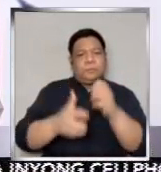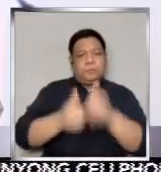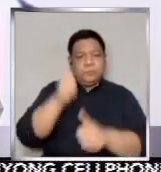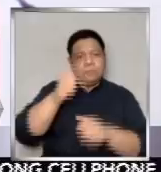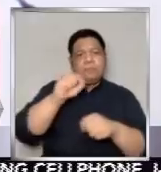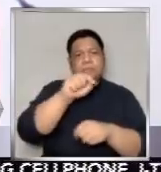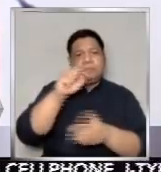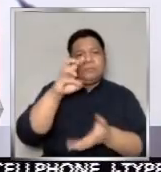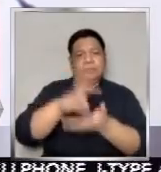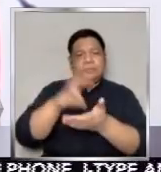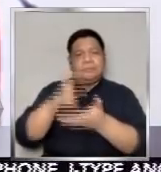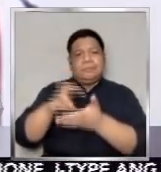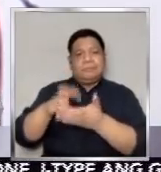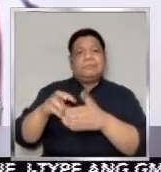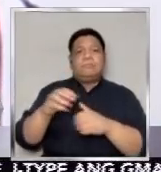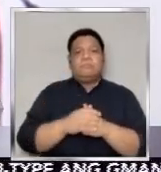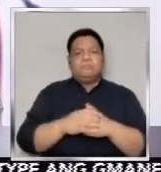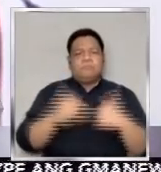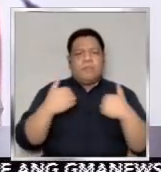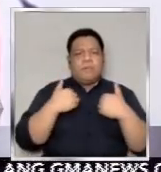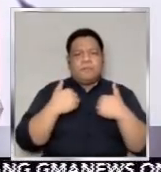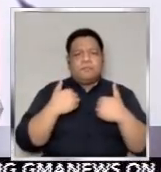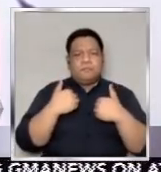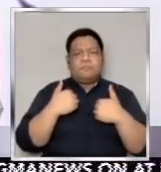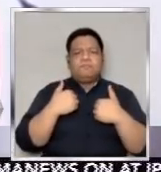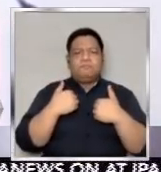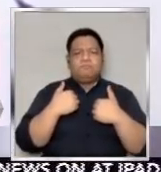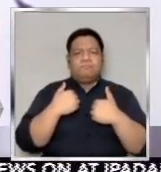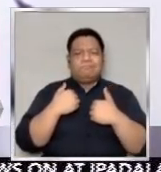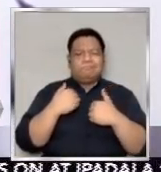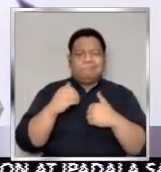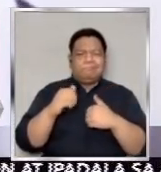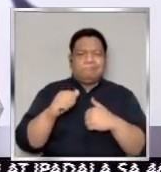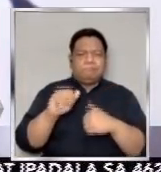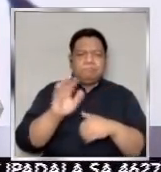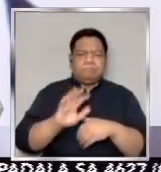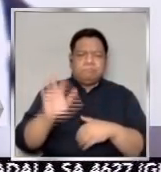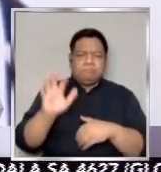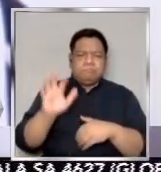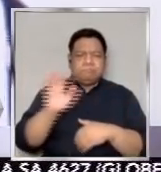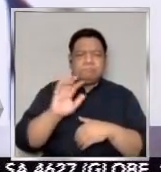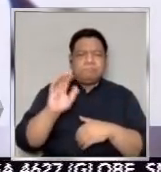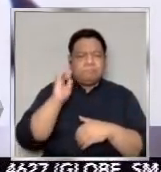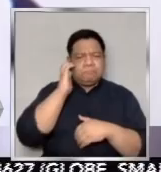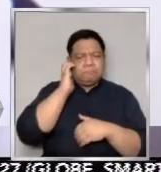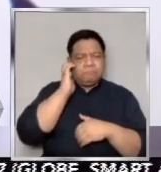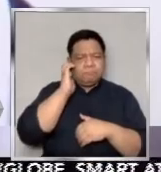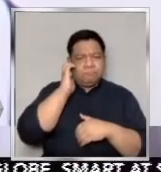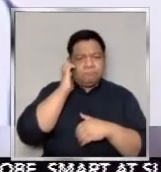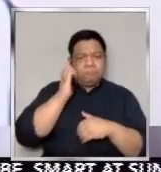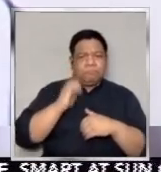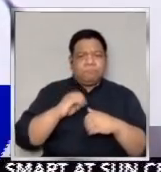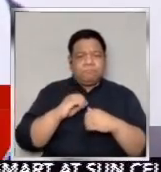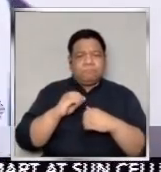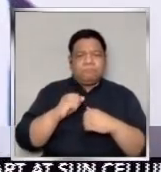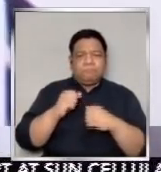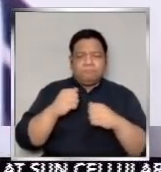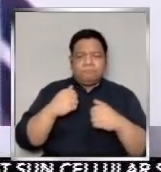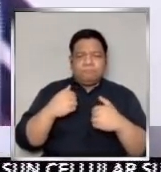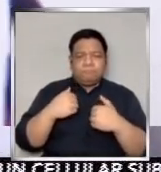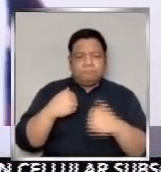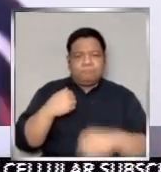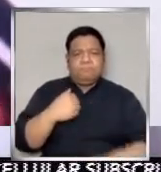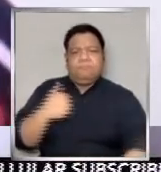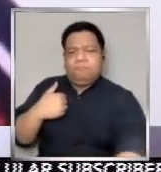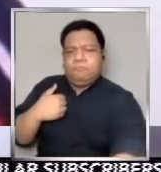direct contact, so yung pa lamang, it's already parang yung sa physical distancing po natin, hindi ka naman